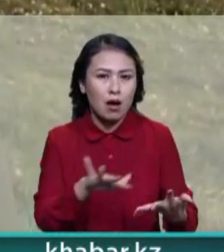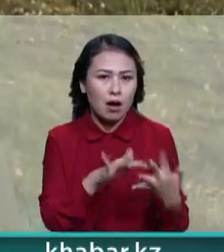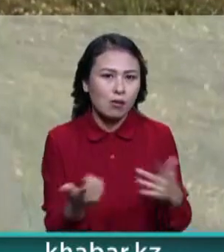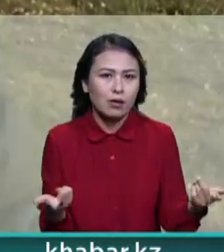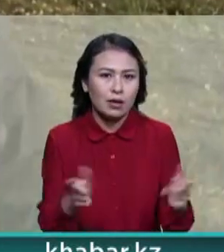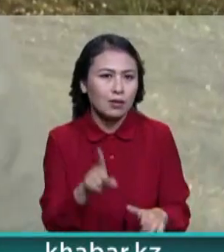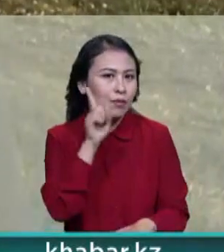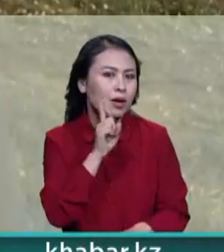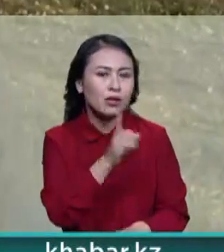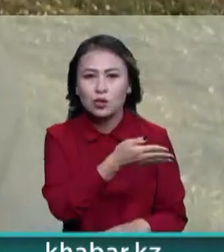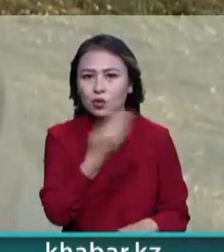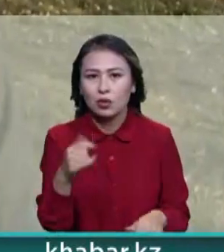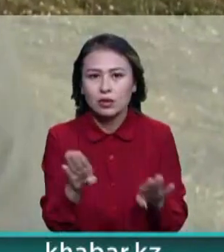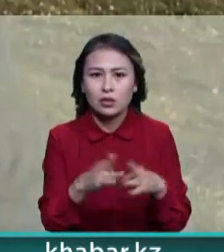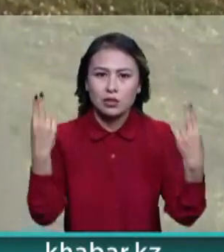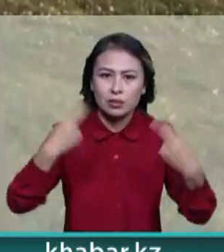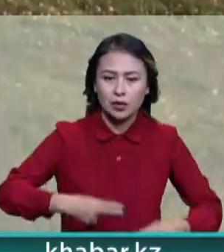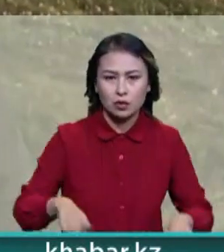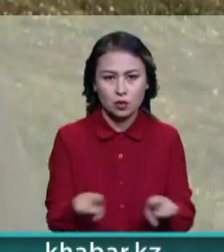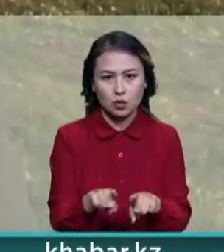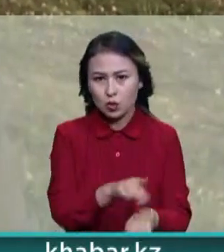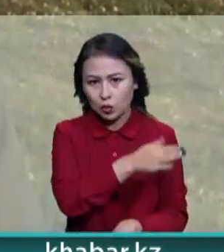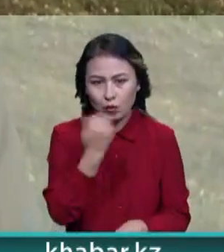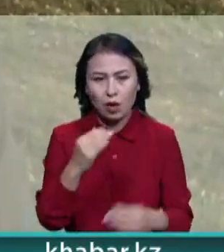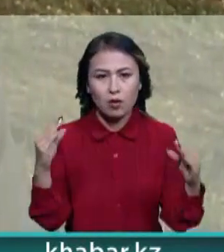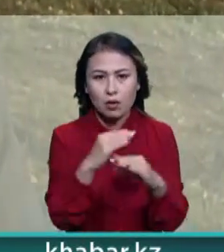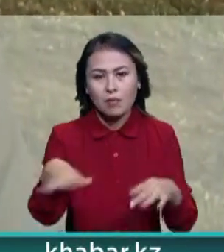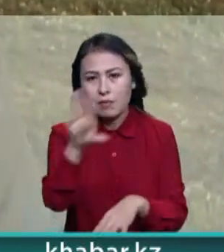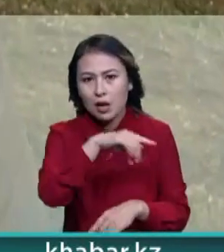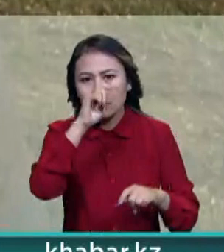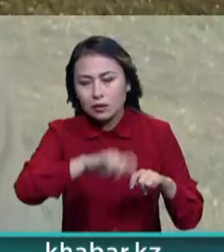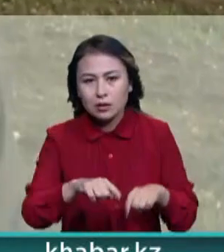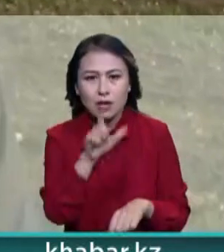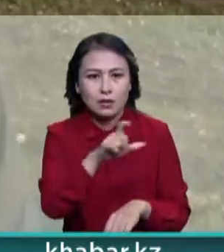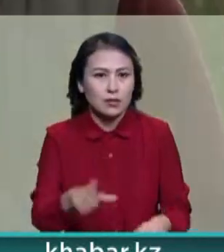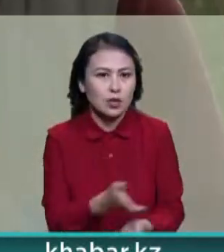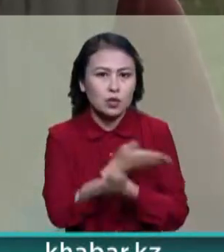карантинге жабылған жоқ. Ешқандай бекетте қойылмады. Көліктерді де тексеріп жатқан ешкім